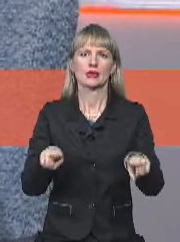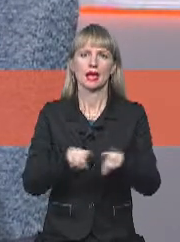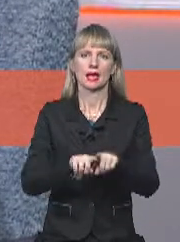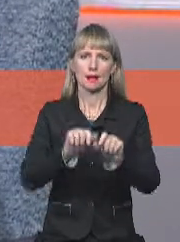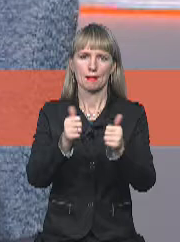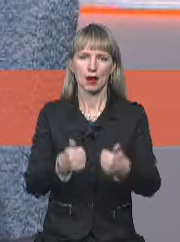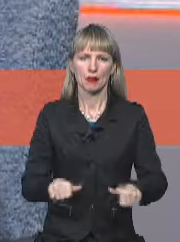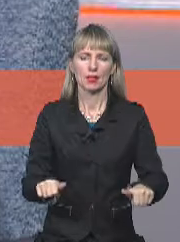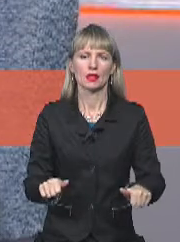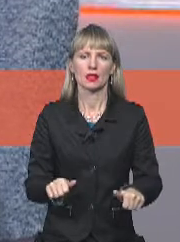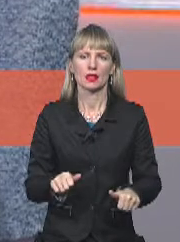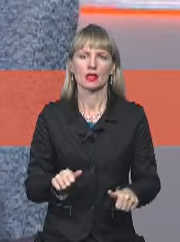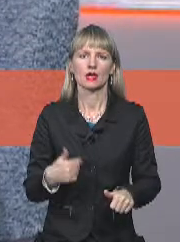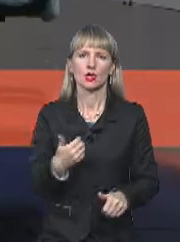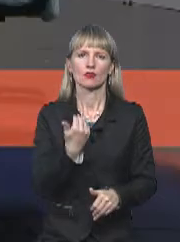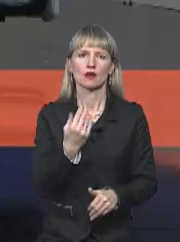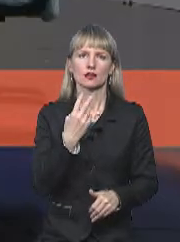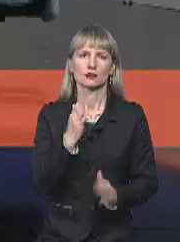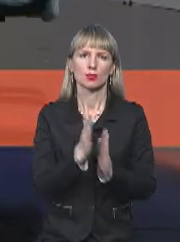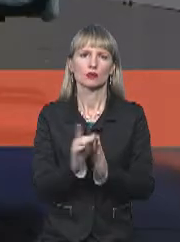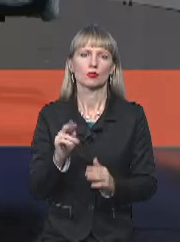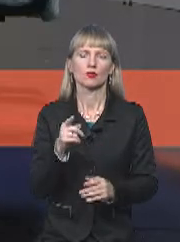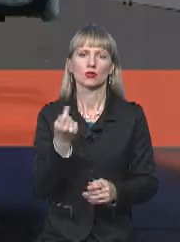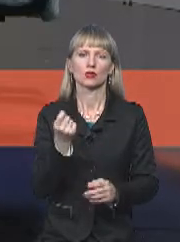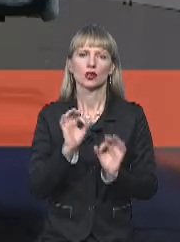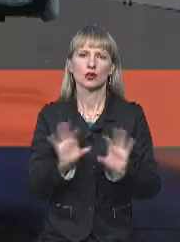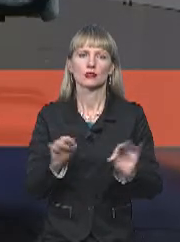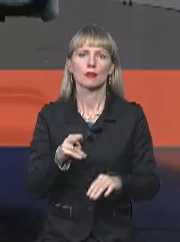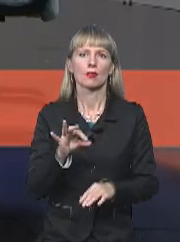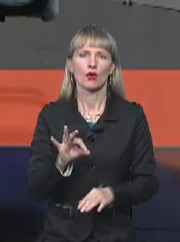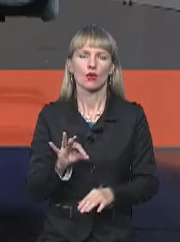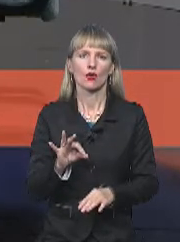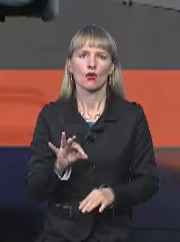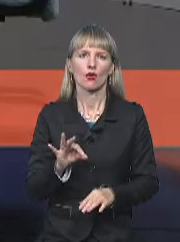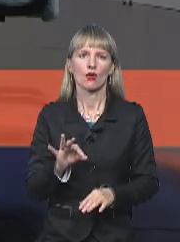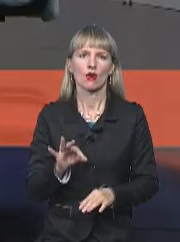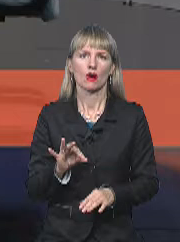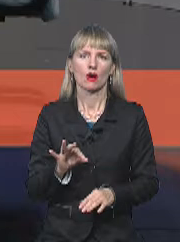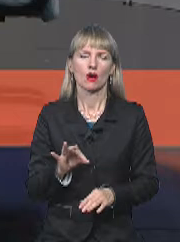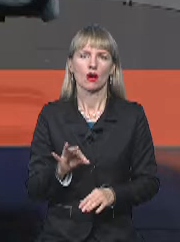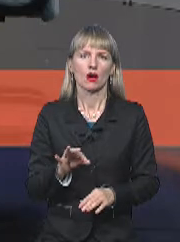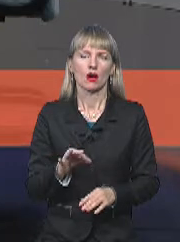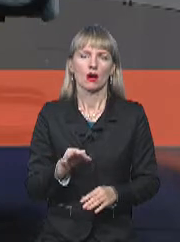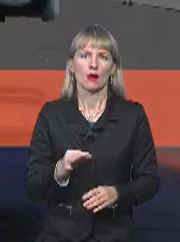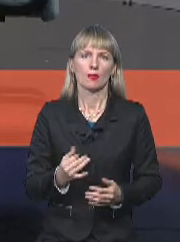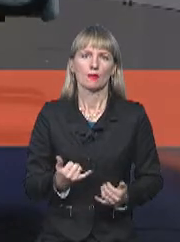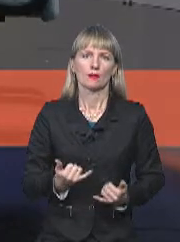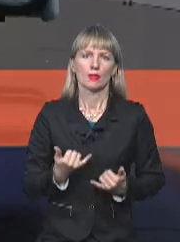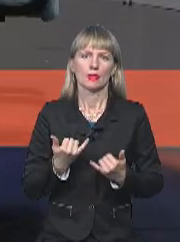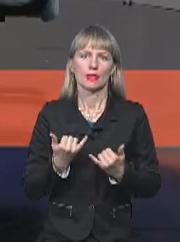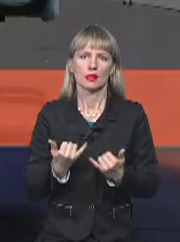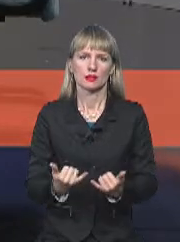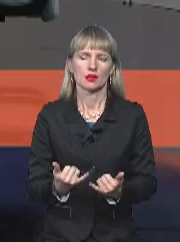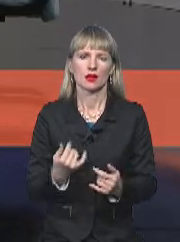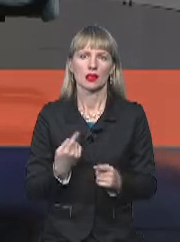пані Тетяна, да, я хочу вас попросити, щоб ви трошки розказали про жертовність Бориса Рапопорта. Да, що